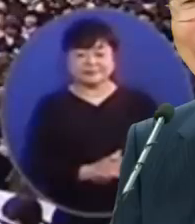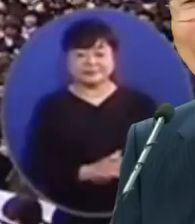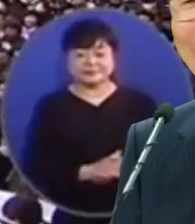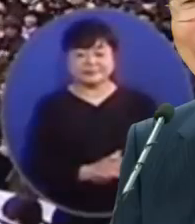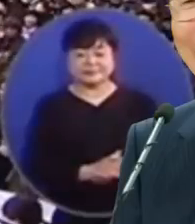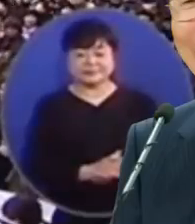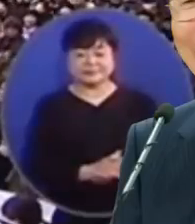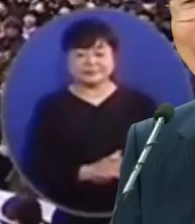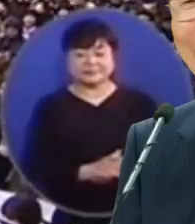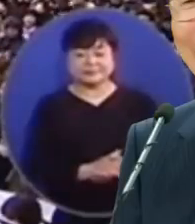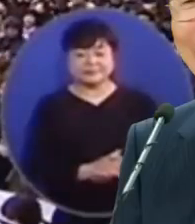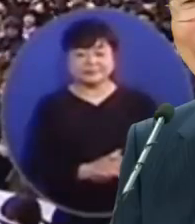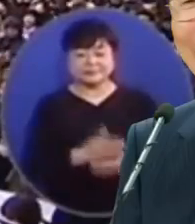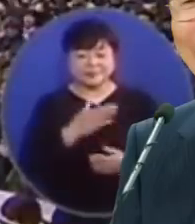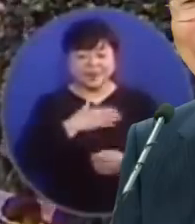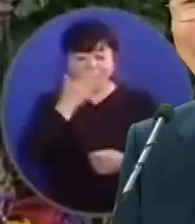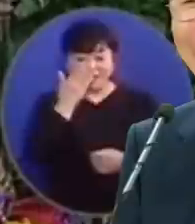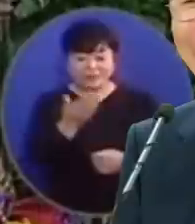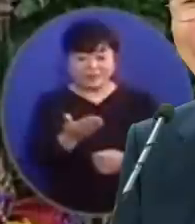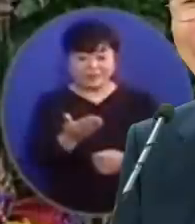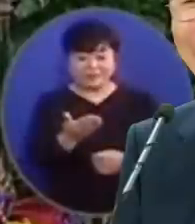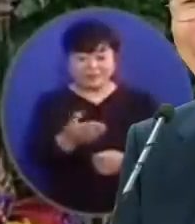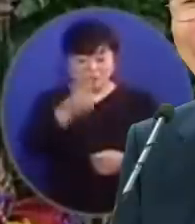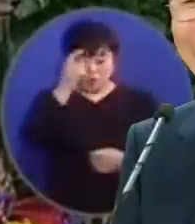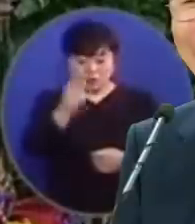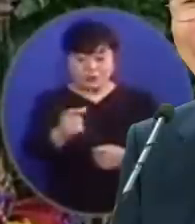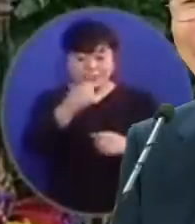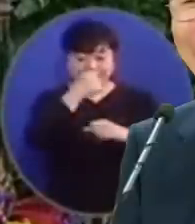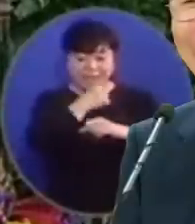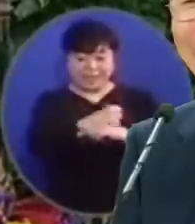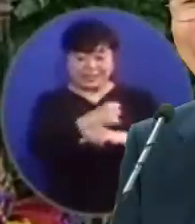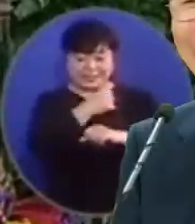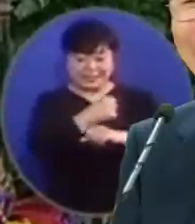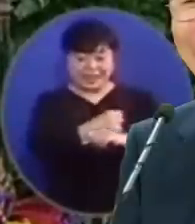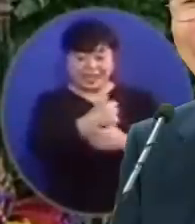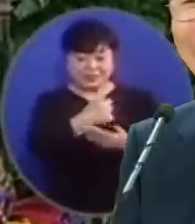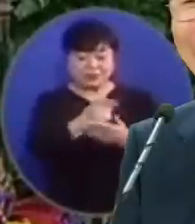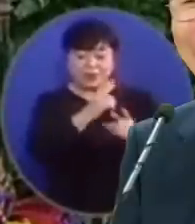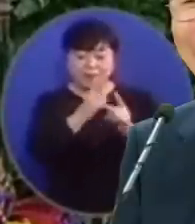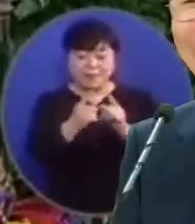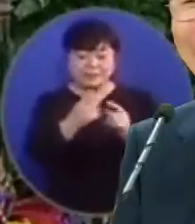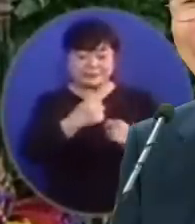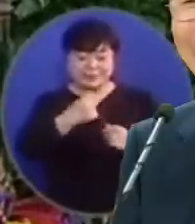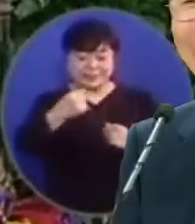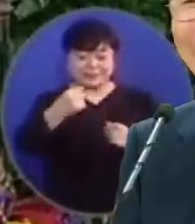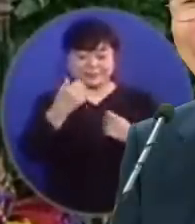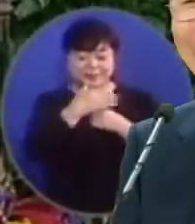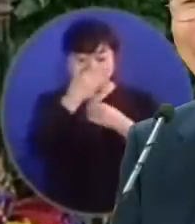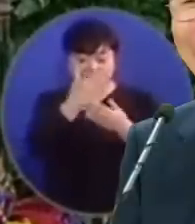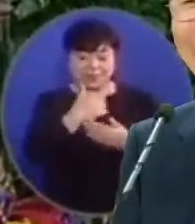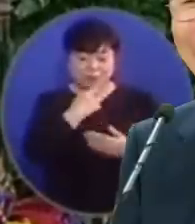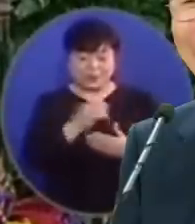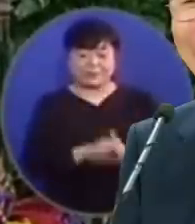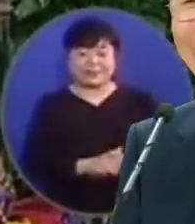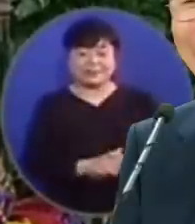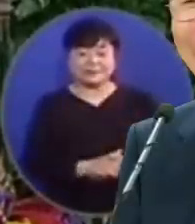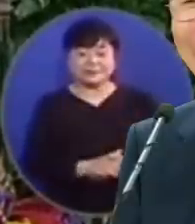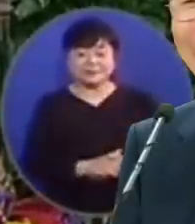저는 오늘 여러분과 더불어 내가 너를 굳세게 하리라는 주님의 말씀을 가지고 은혜를 나누고자 합니다.